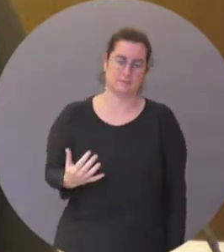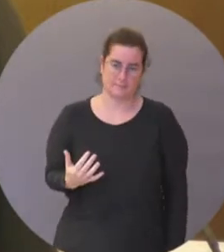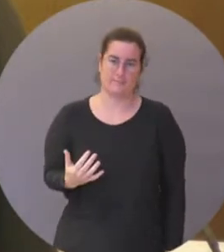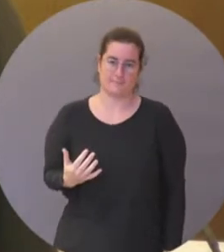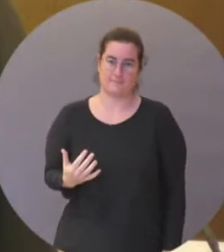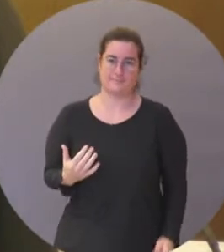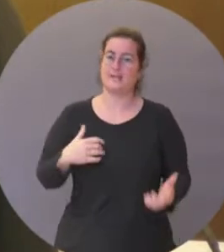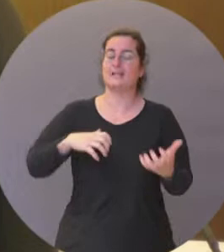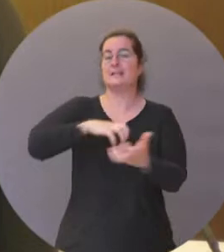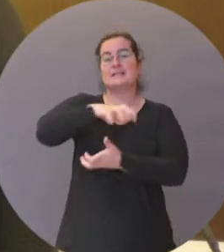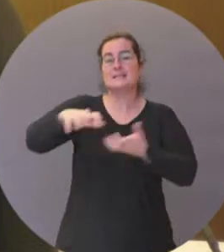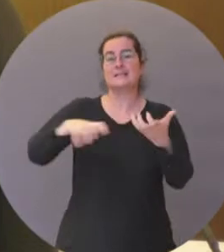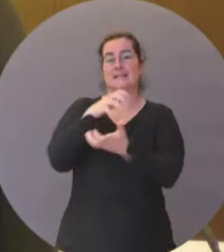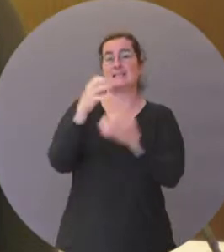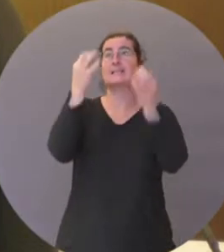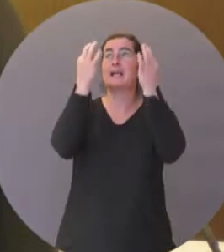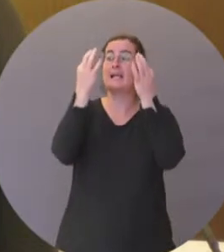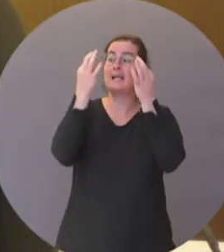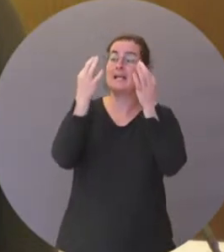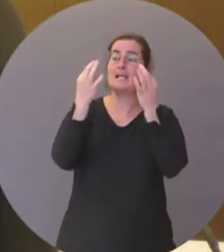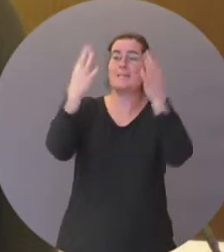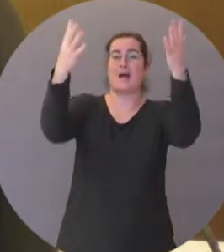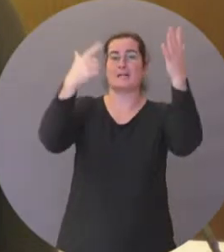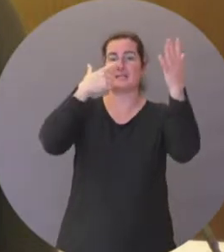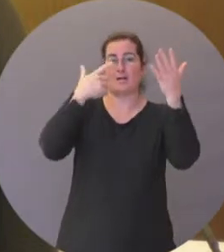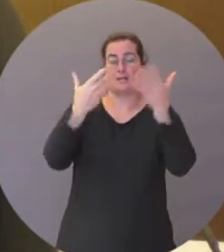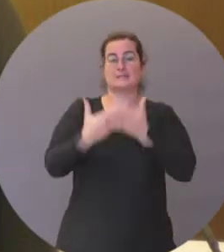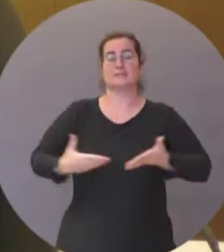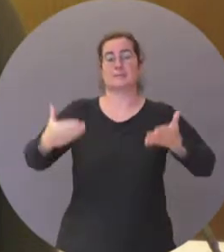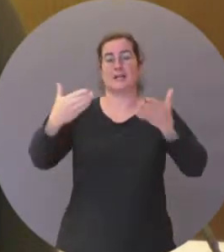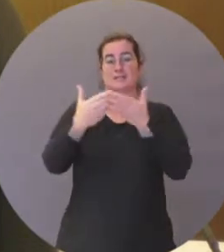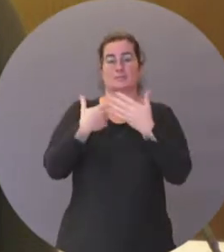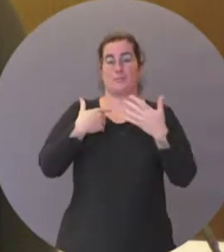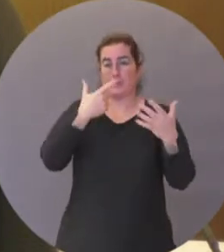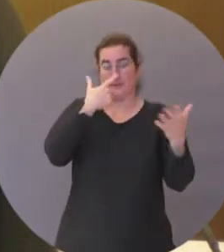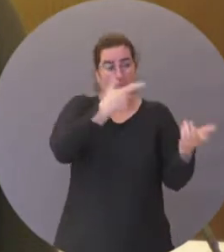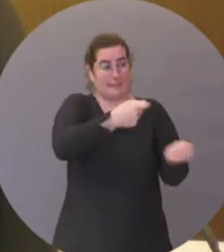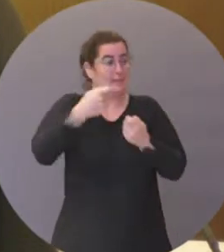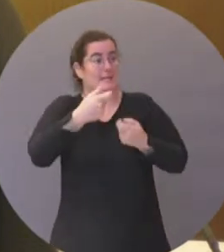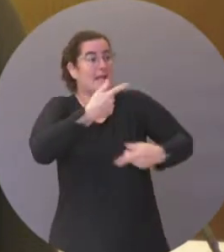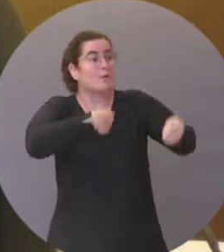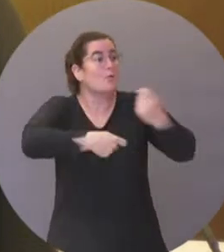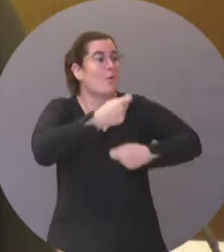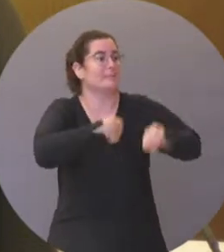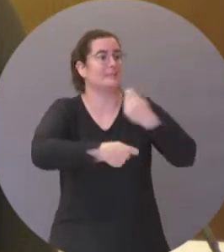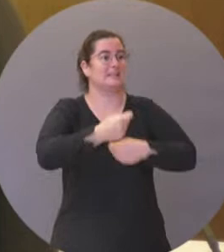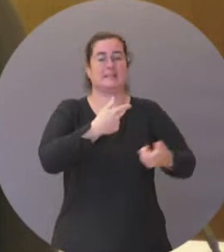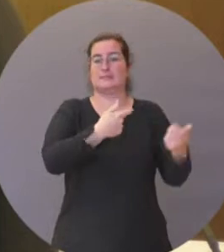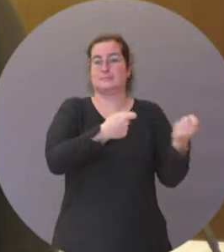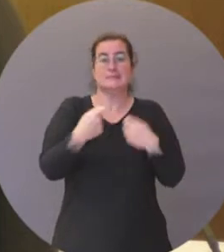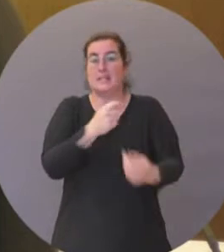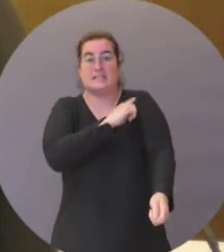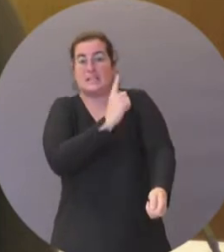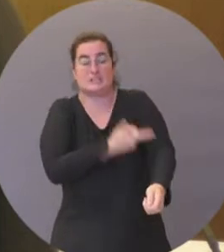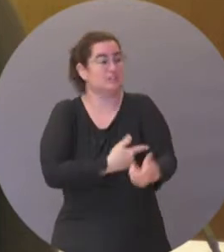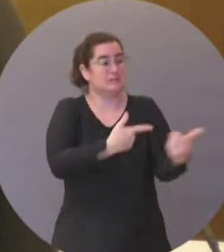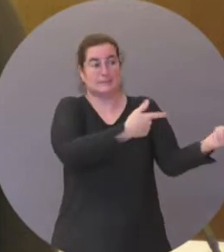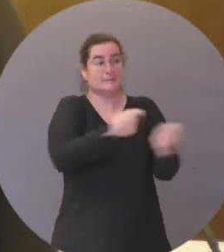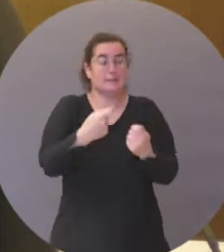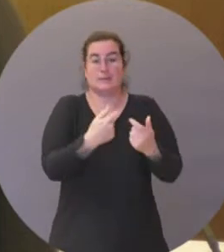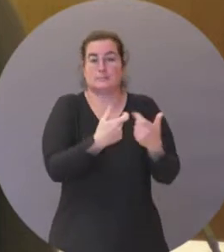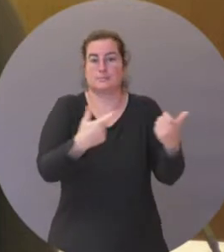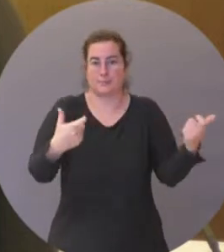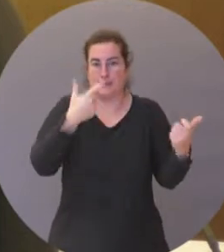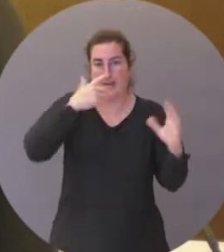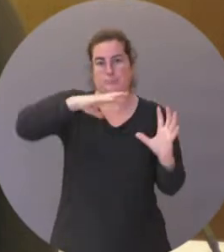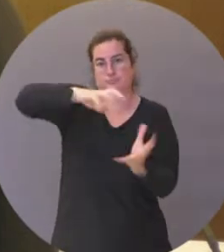climatique elle est tout embarquer en réalité et c'est ce qui est en train de se produire et donc évidemment que il y a urgence climatique